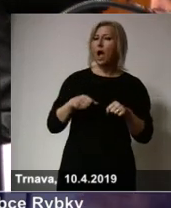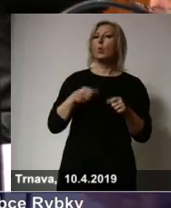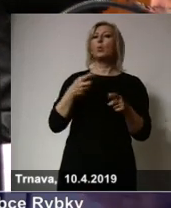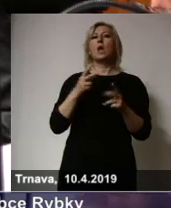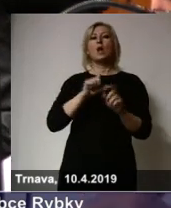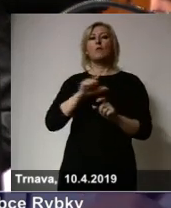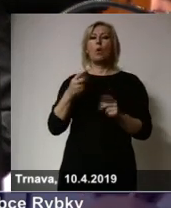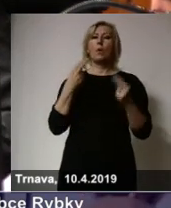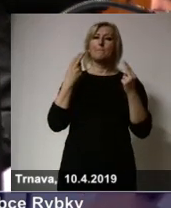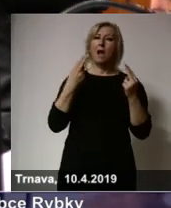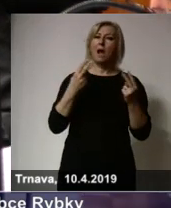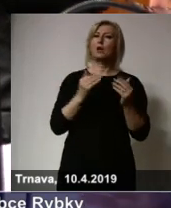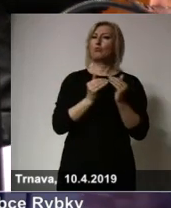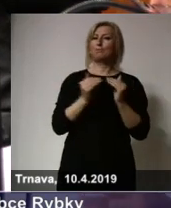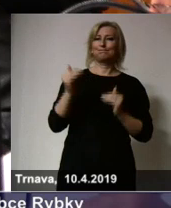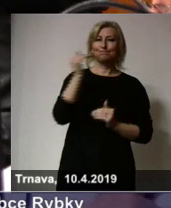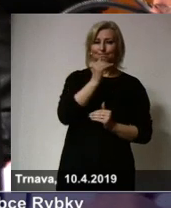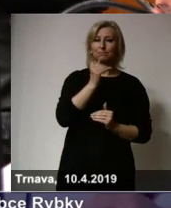prebytočný, odníma ho správe